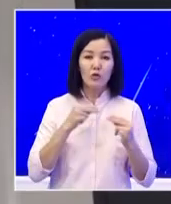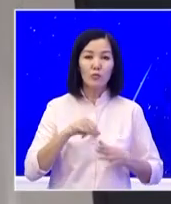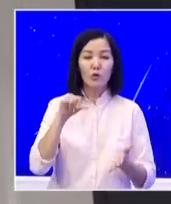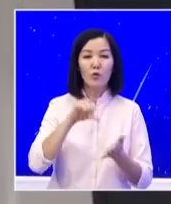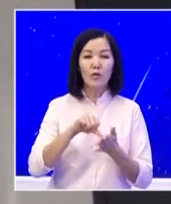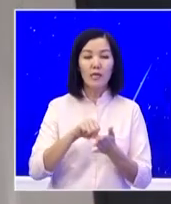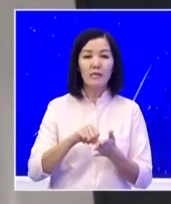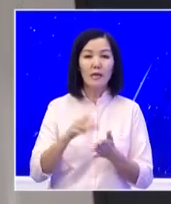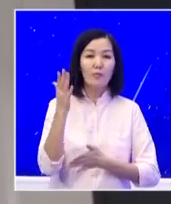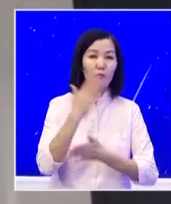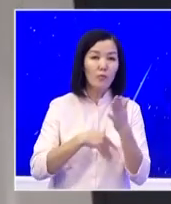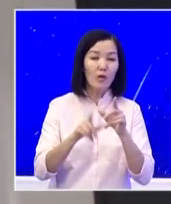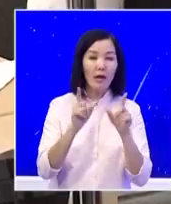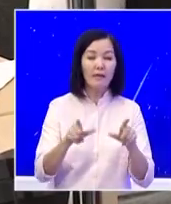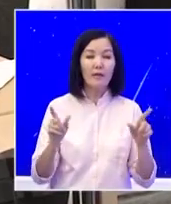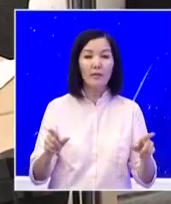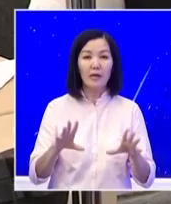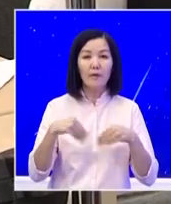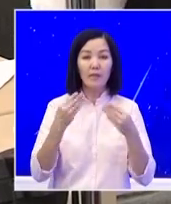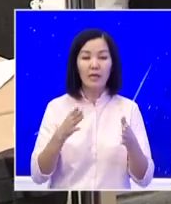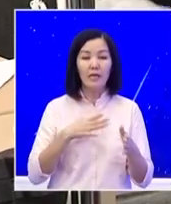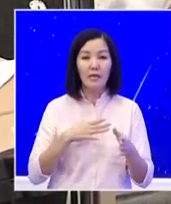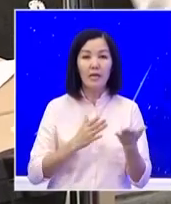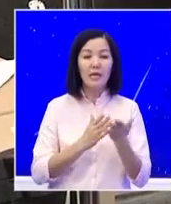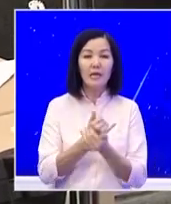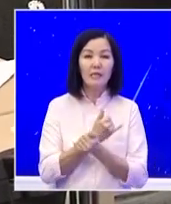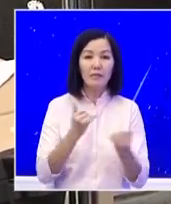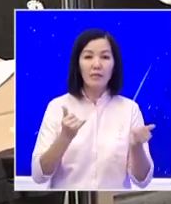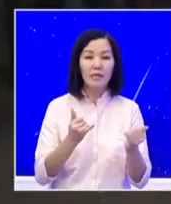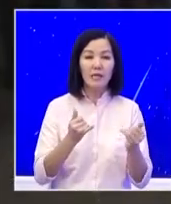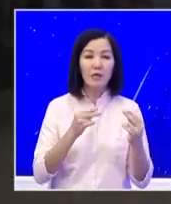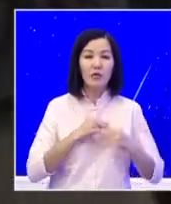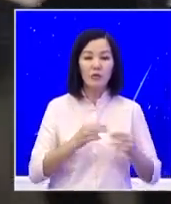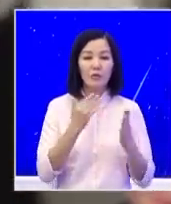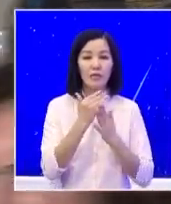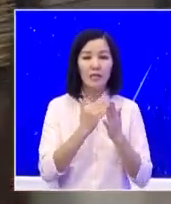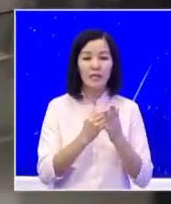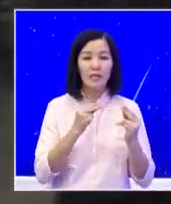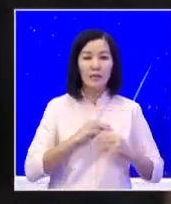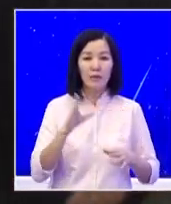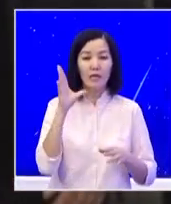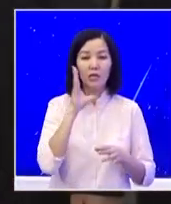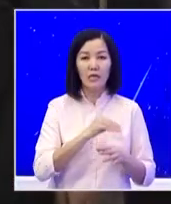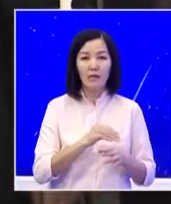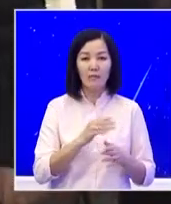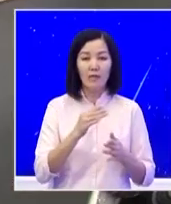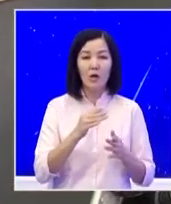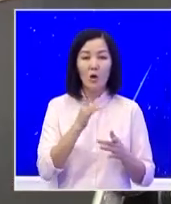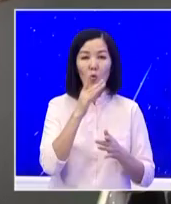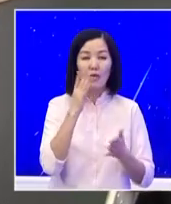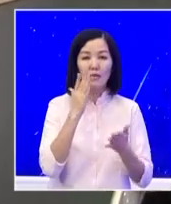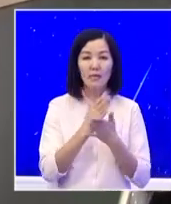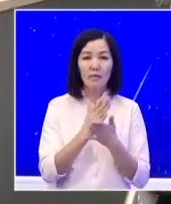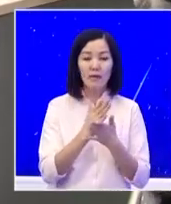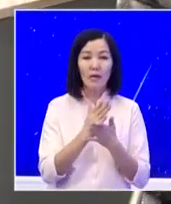кез келген мүмкіндігі шектелген азаматқа беріледі. Онда қызметкердің жұмыс кестесі тіпті еңбекке жарамдылық мерзімі де көрсетіледі. Айта